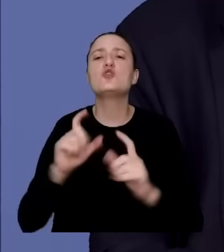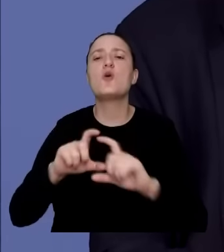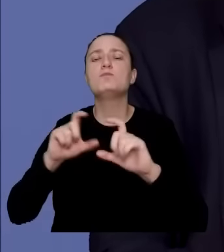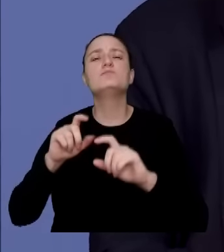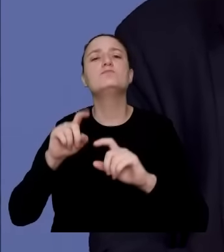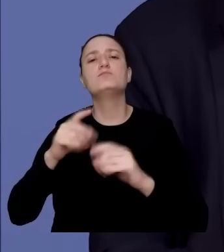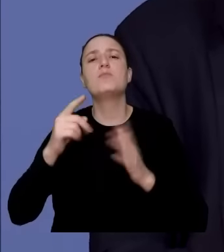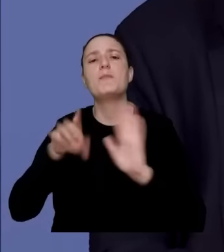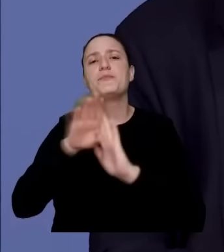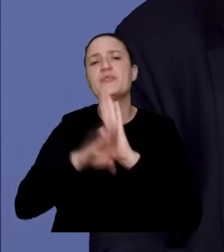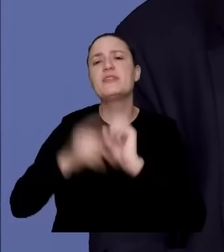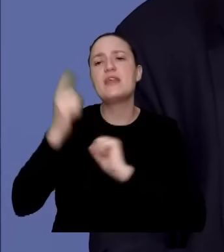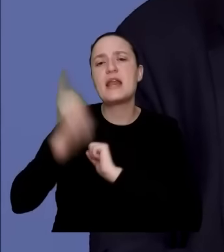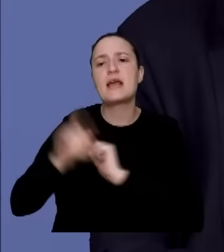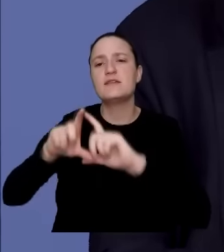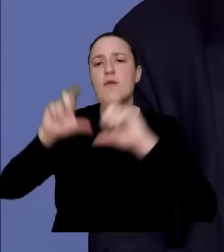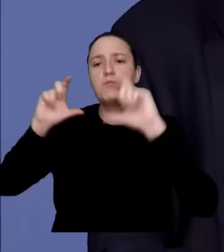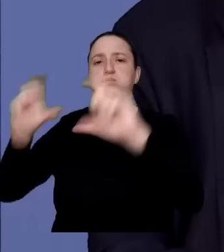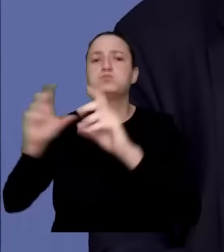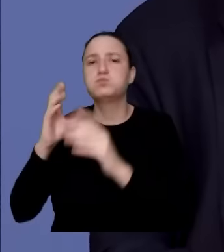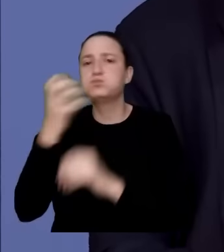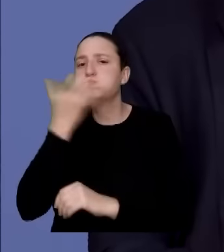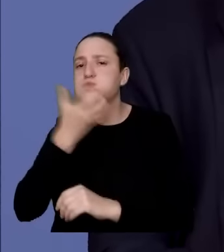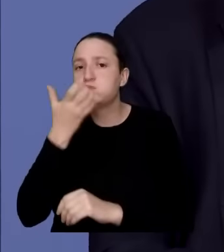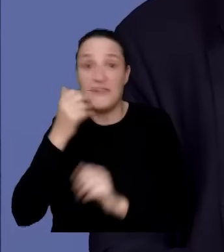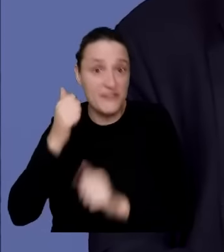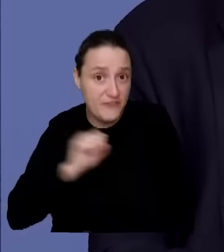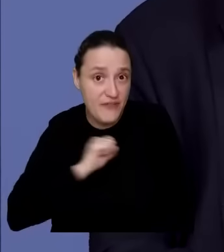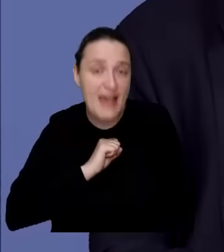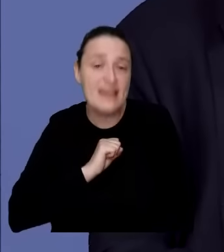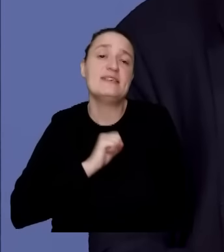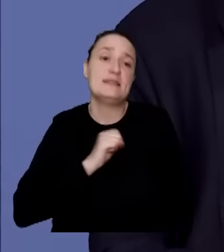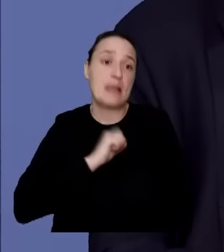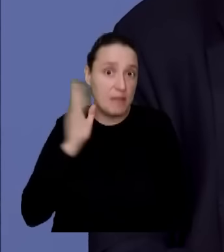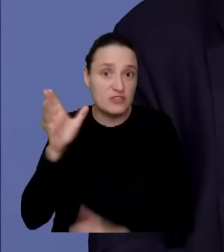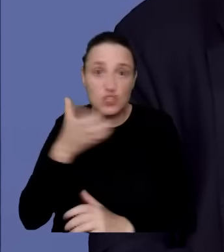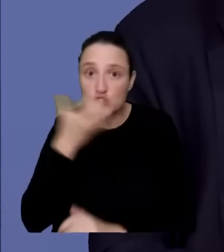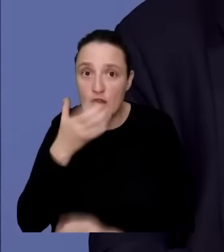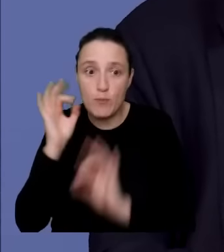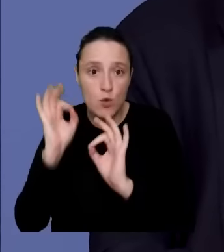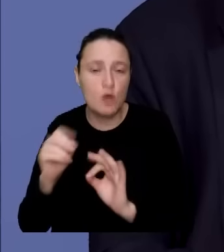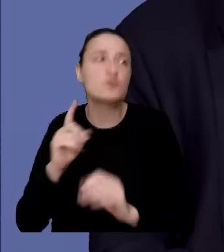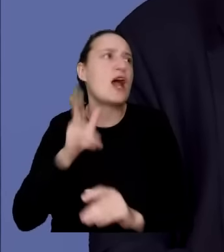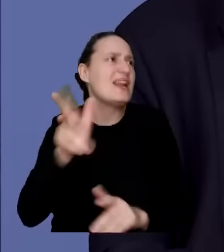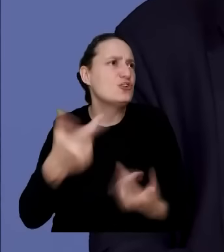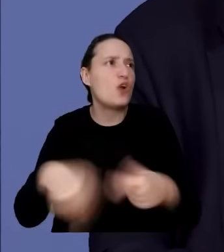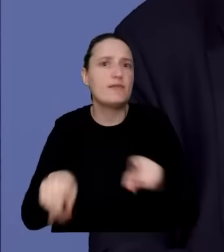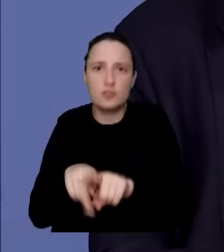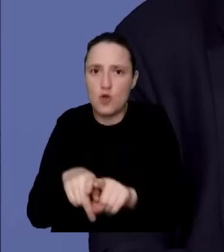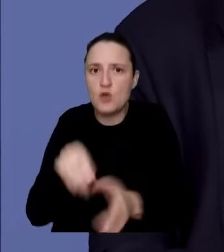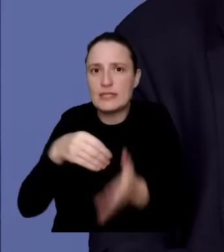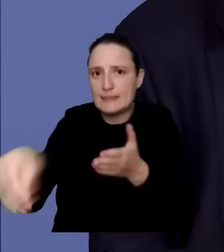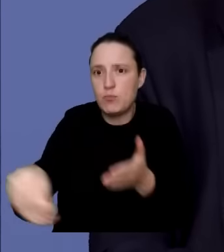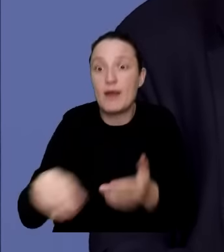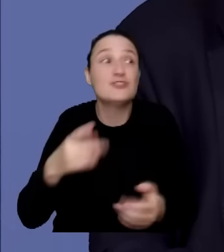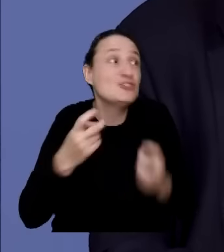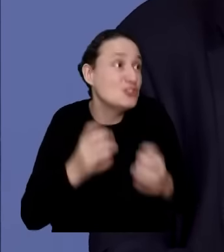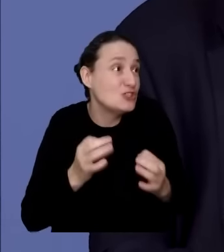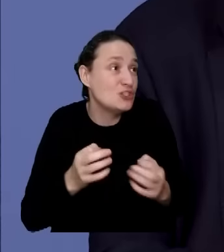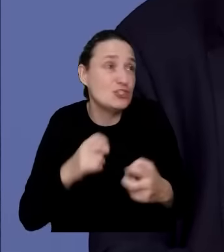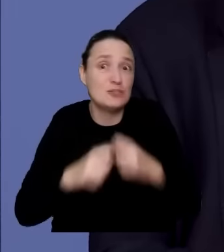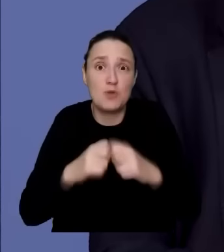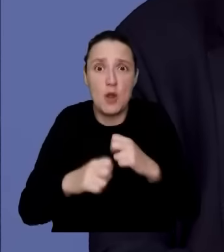będziemy mieć pięknie ciepło i tak dalej ale kto za to zapłaci i kto to zrobi już dzisiaj jest taki problem z ludźmi do